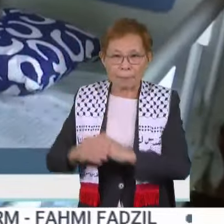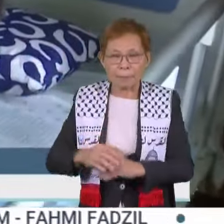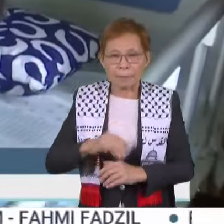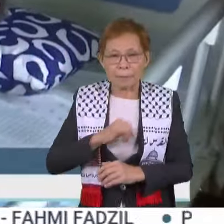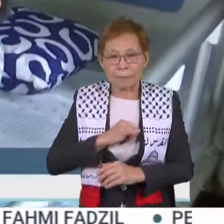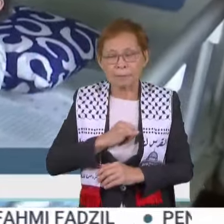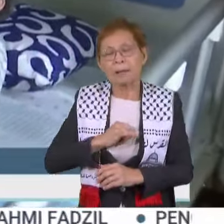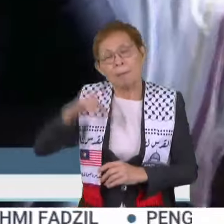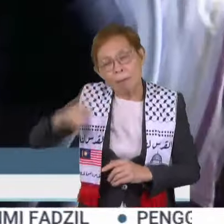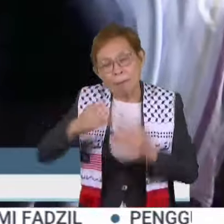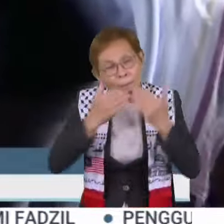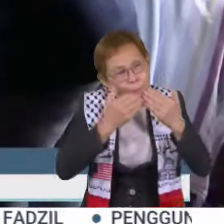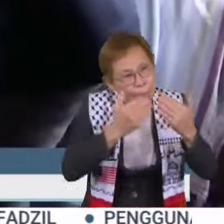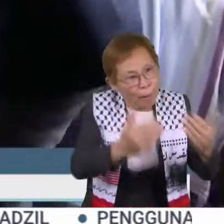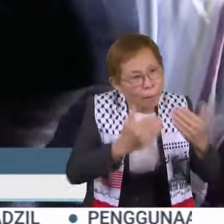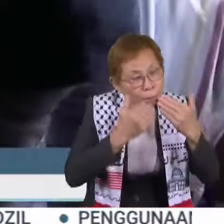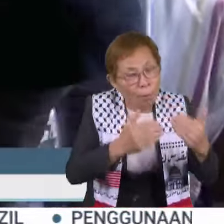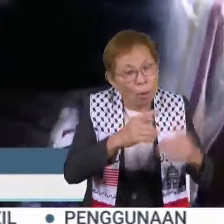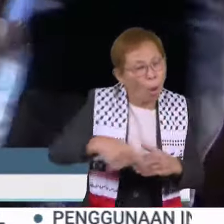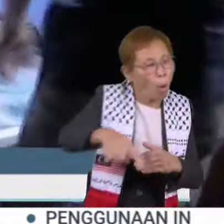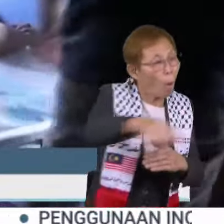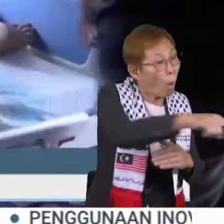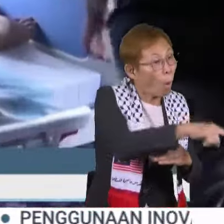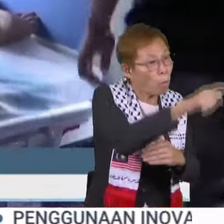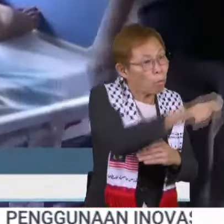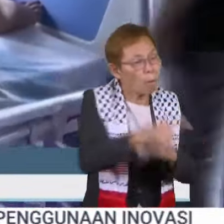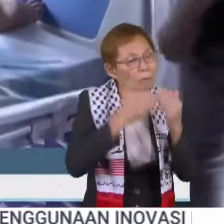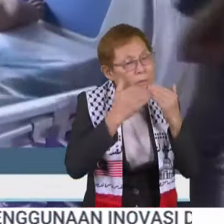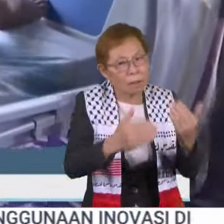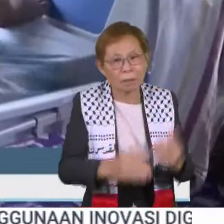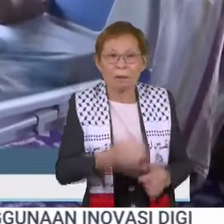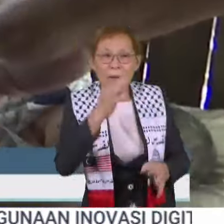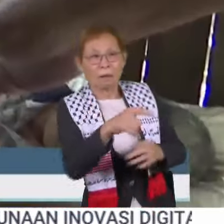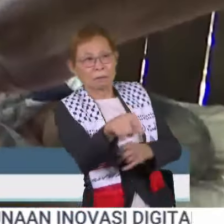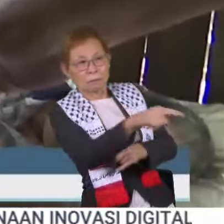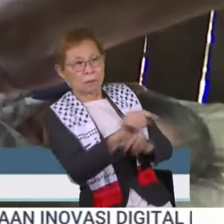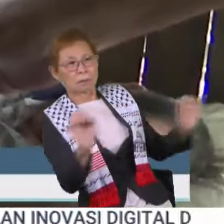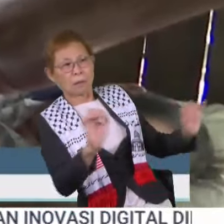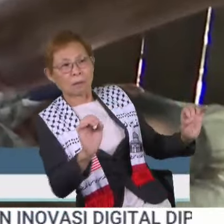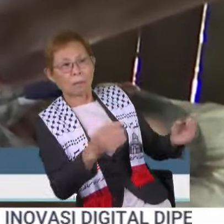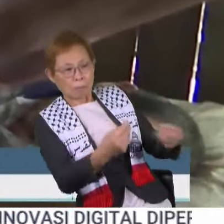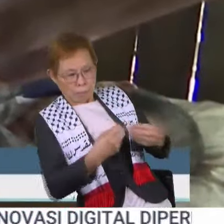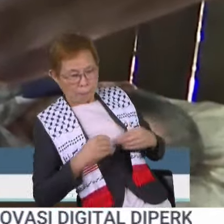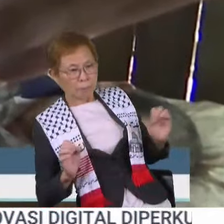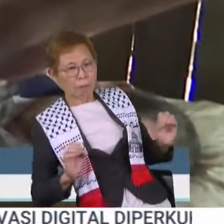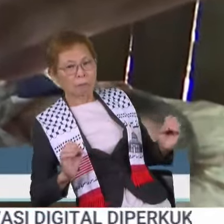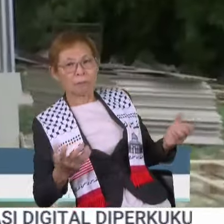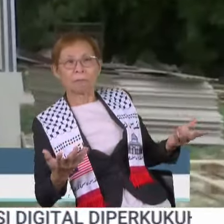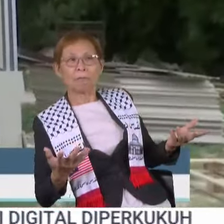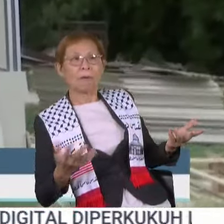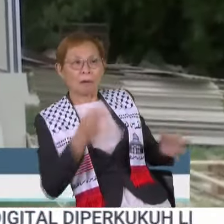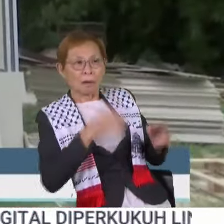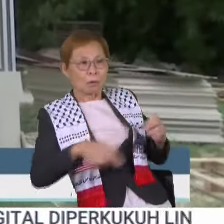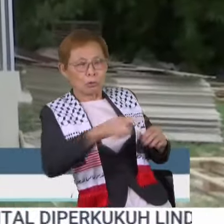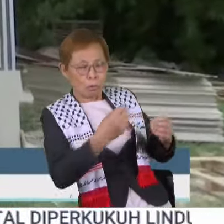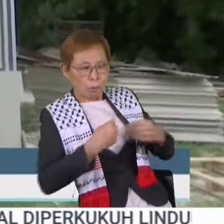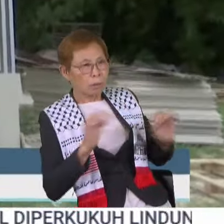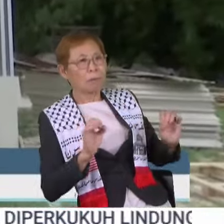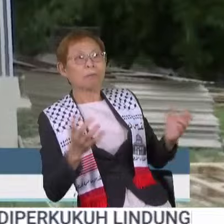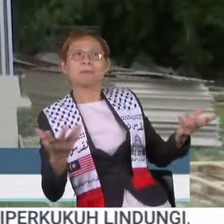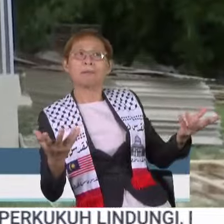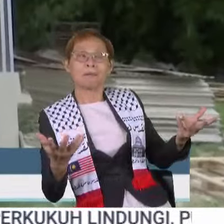penuh-penuh terima kasihlah kepada mereka sebab kalau bukan dia orang yang berikan mana Kami mampukan